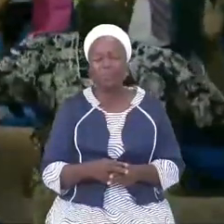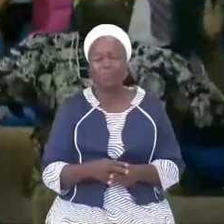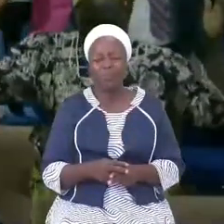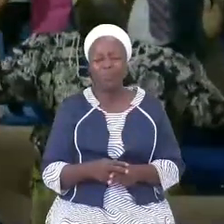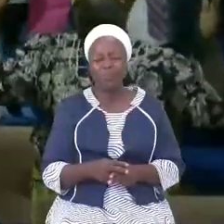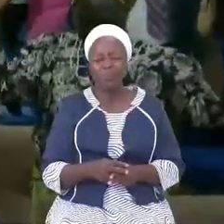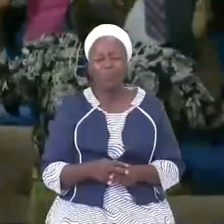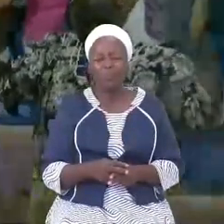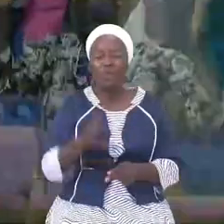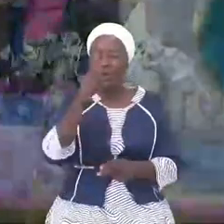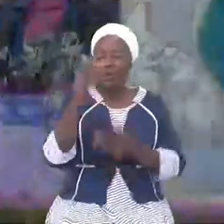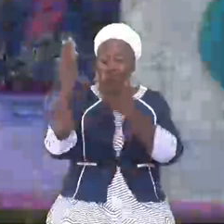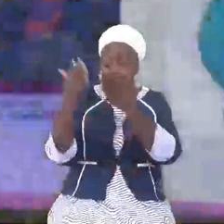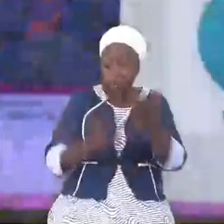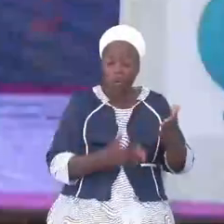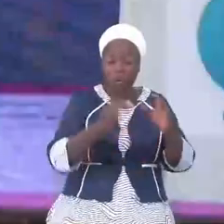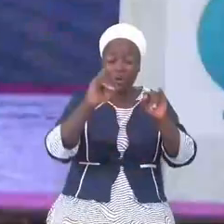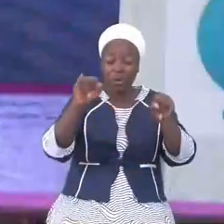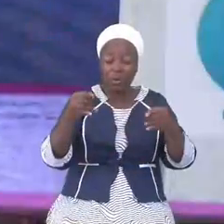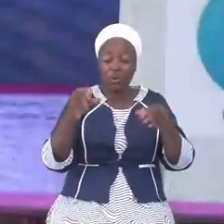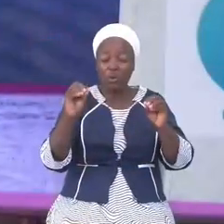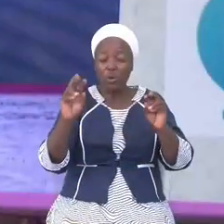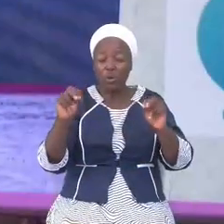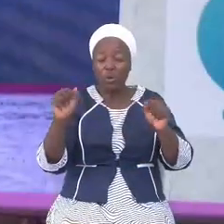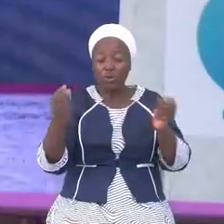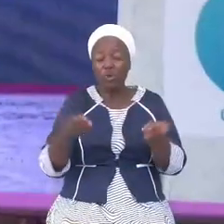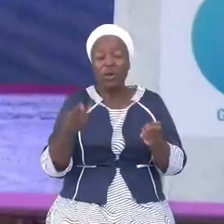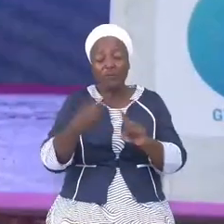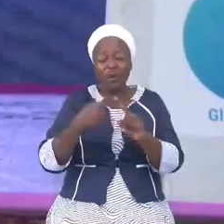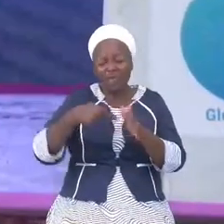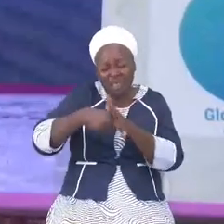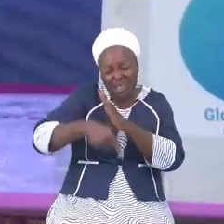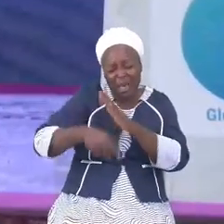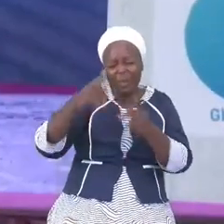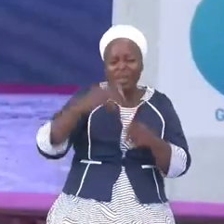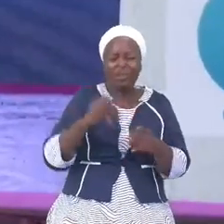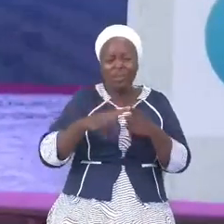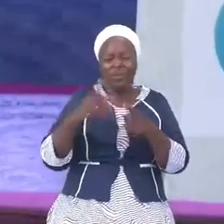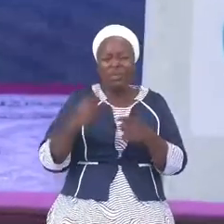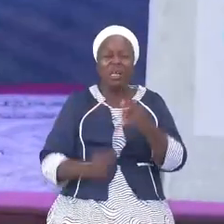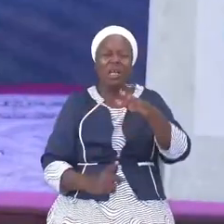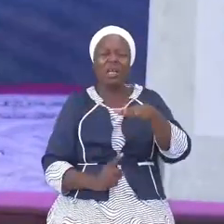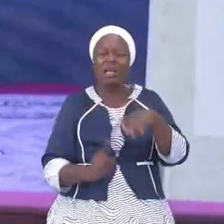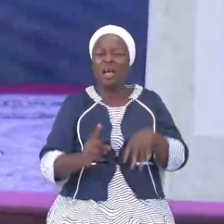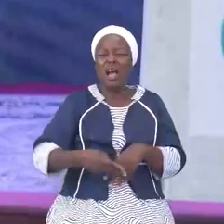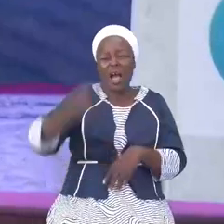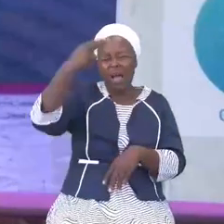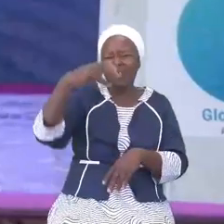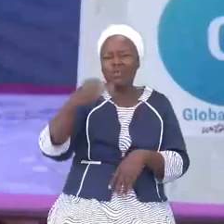Tu as amené Jonas du fond de la mer au sommet du ministère. Seigneur, je